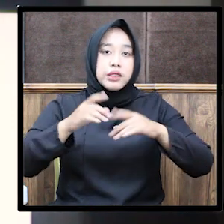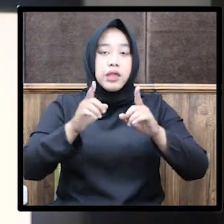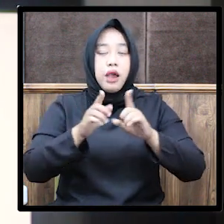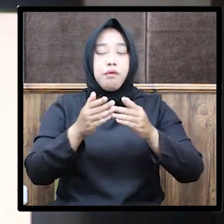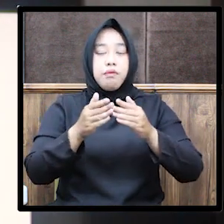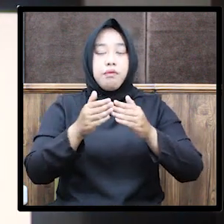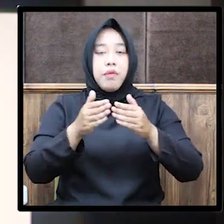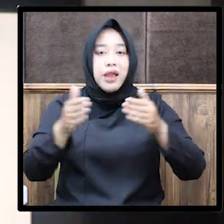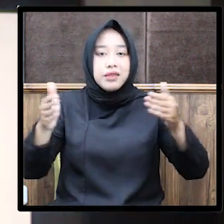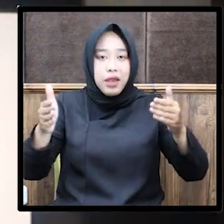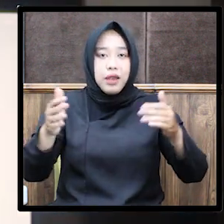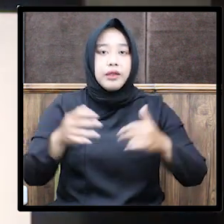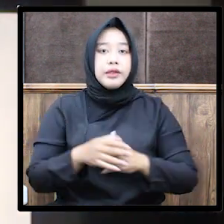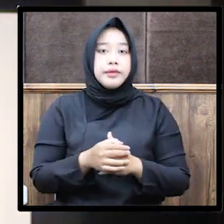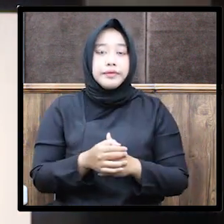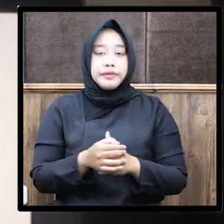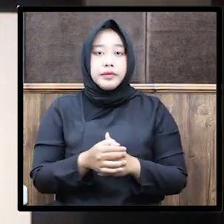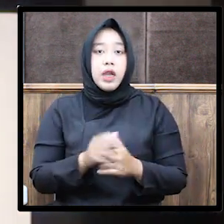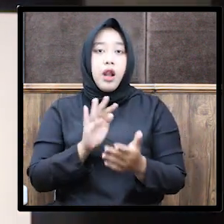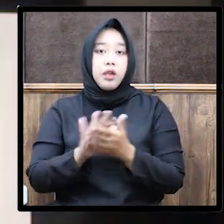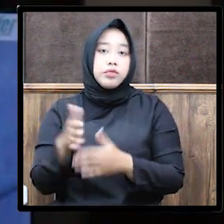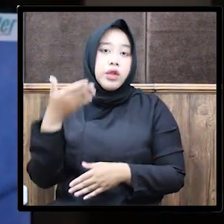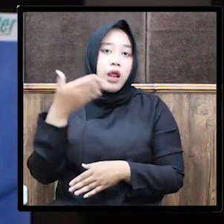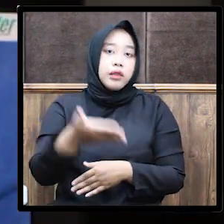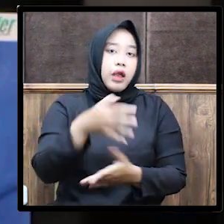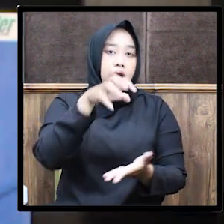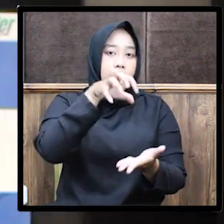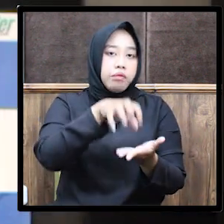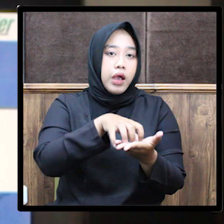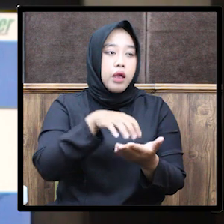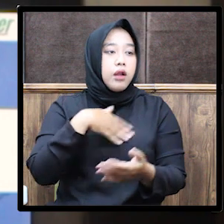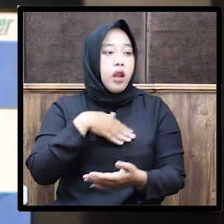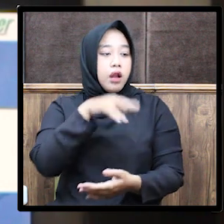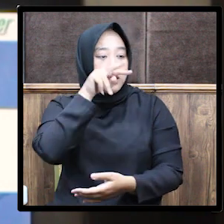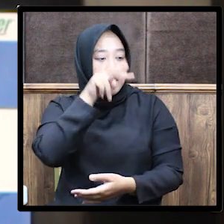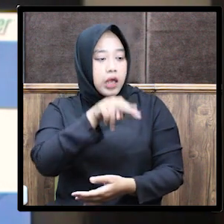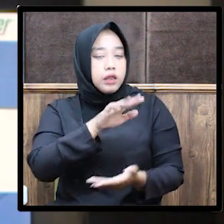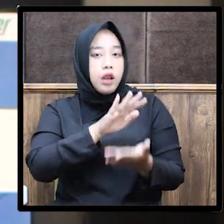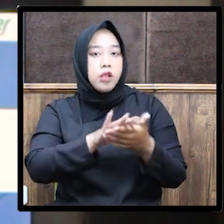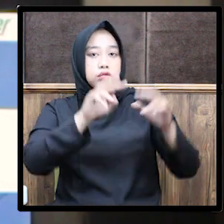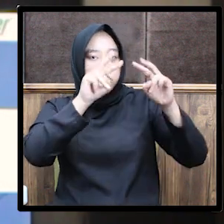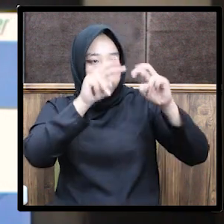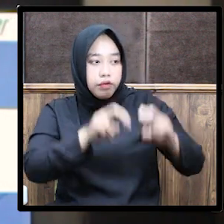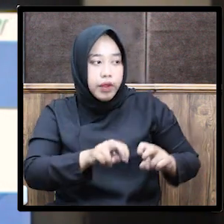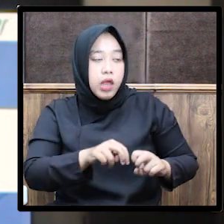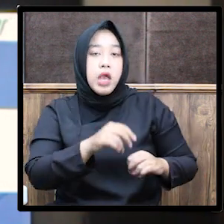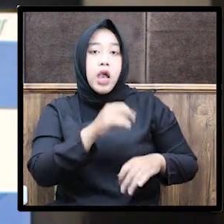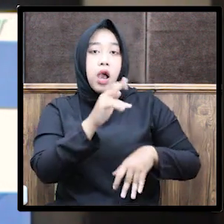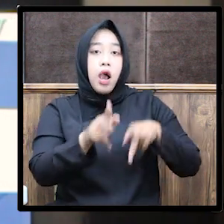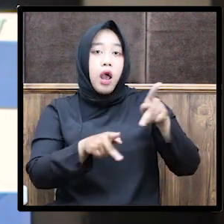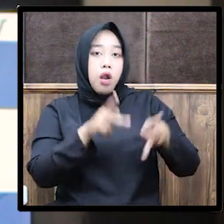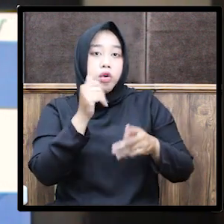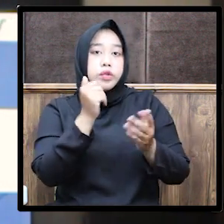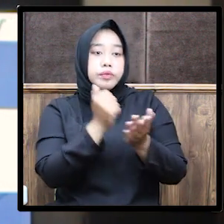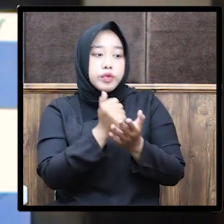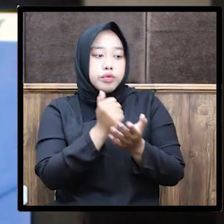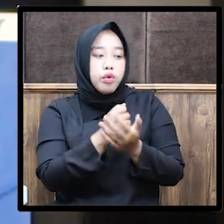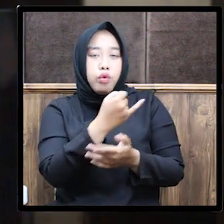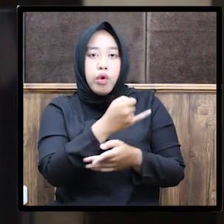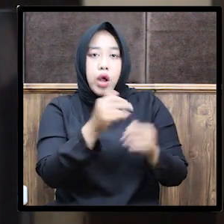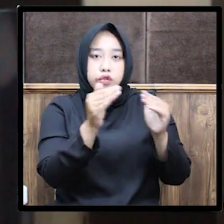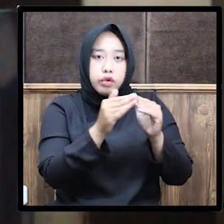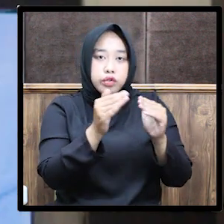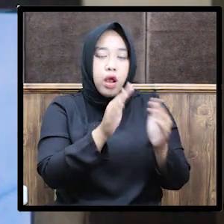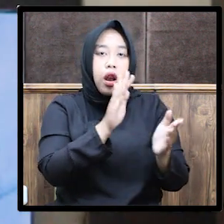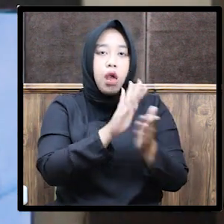teknis di lapangan mana yang harus didandani. Itu yang coba akan kita lakukan, dan sudah sekali lagi